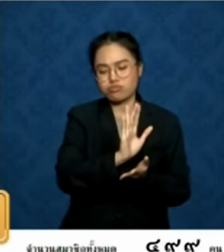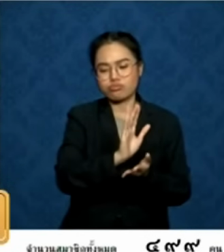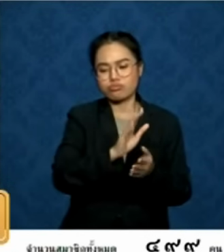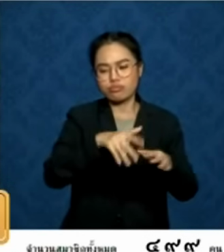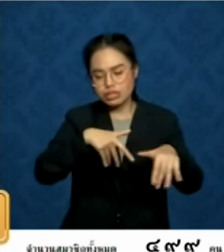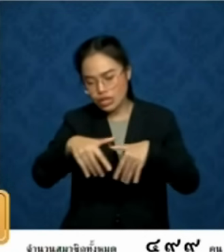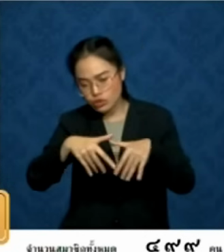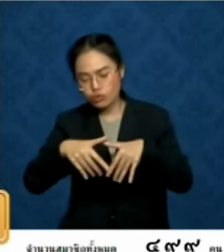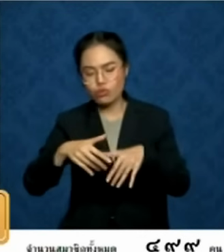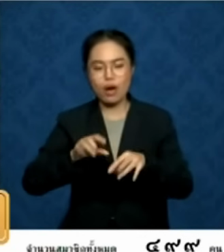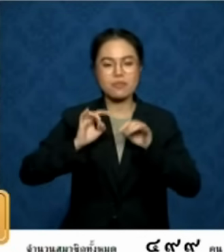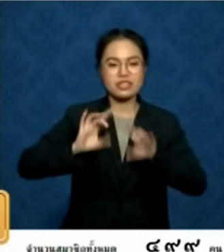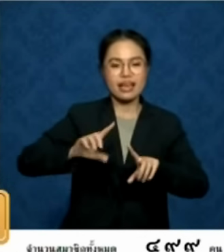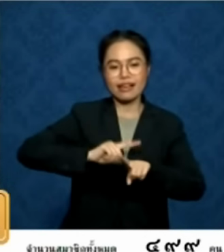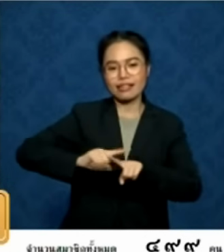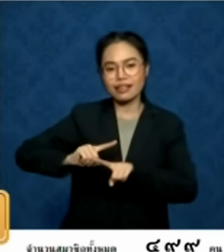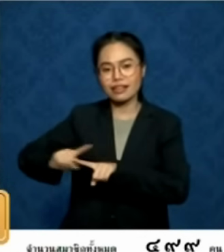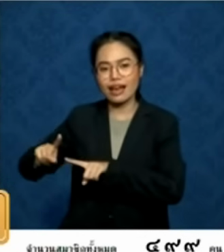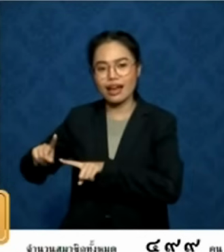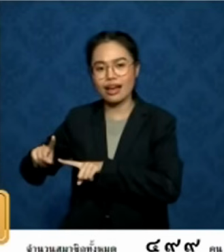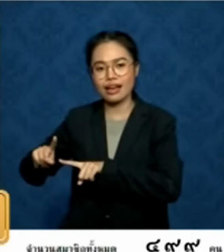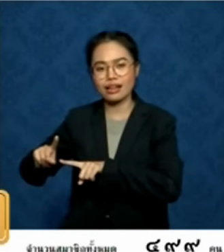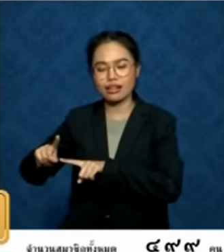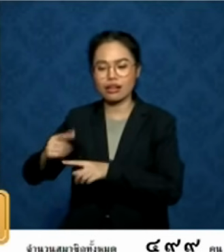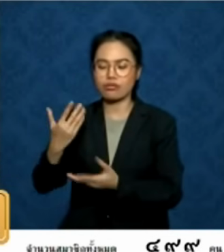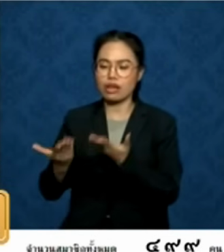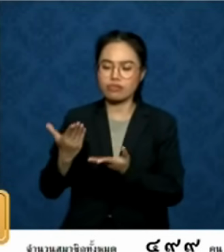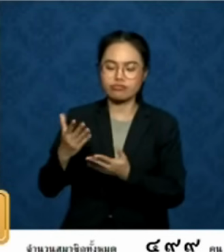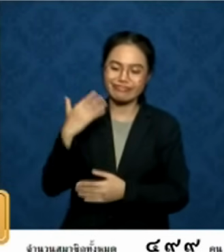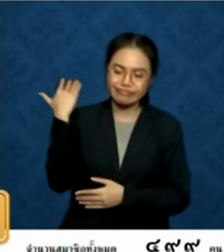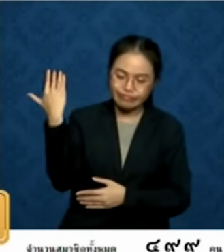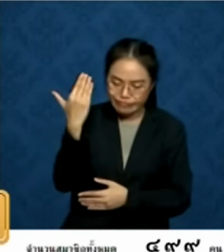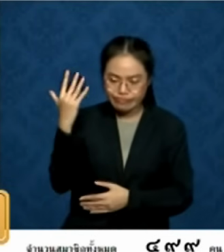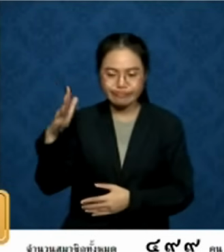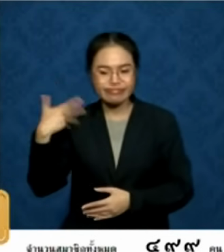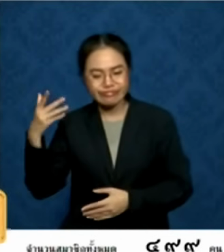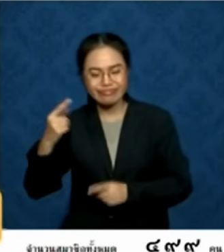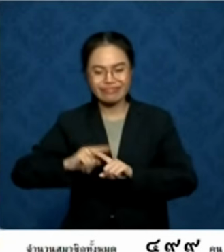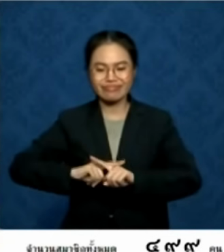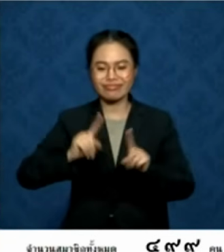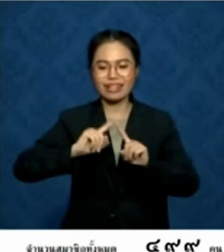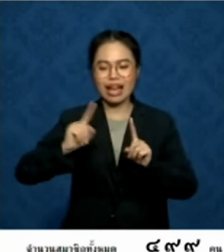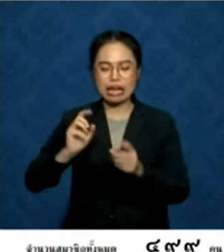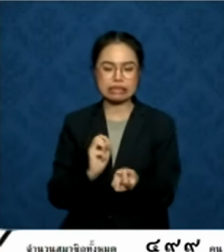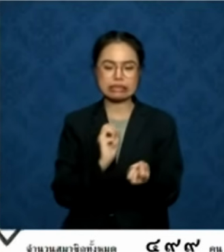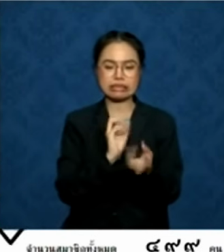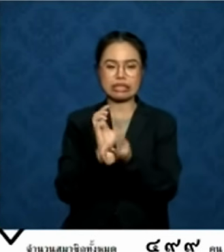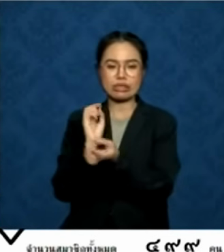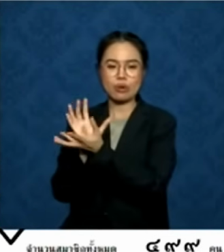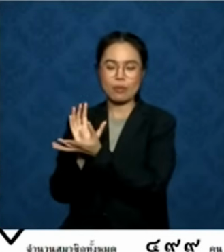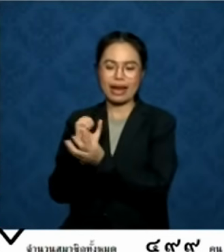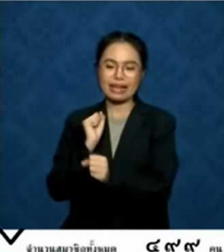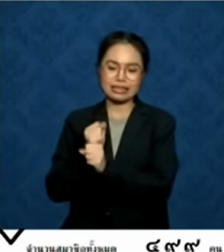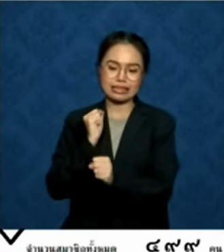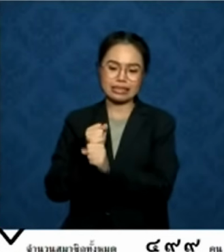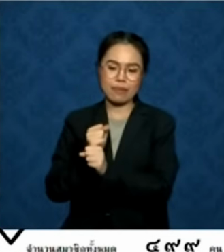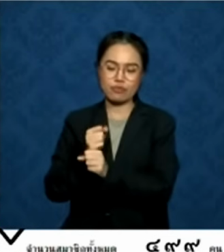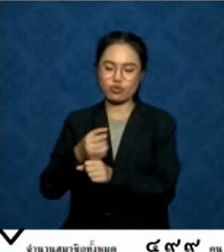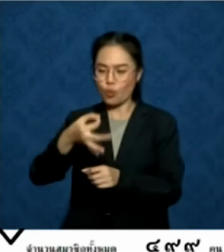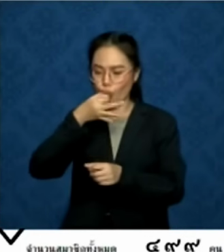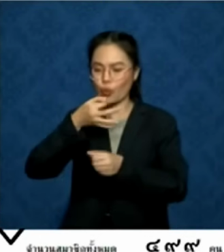ความเสี่ยงจากความแปรปรวนของสภาพภูมิอากาศที่อาจส่งผลกระทบต่อภาคการเกษตร